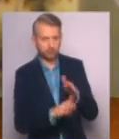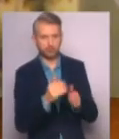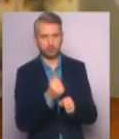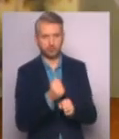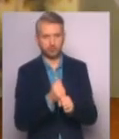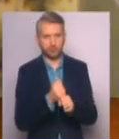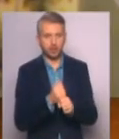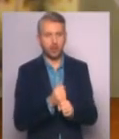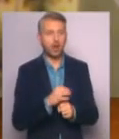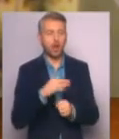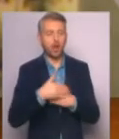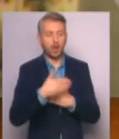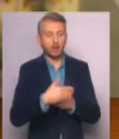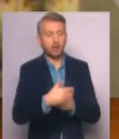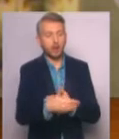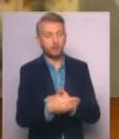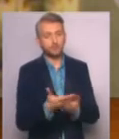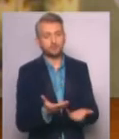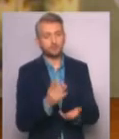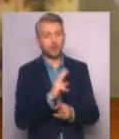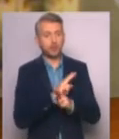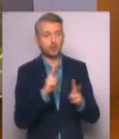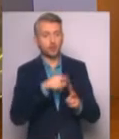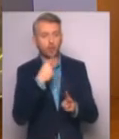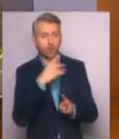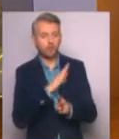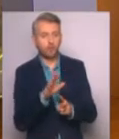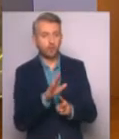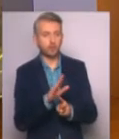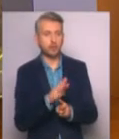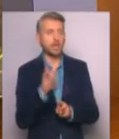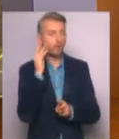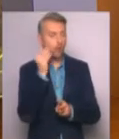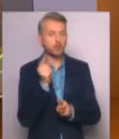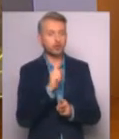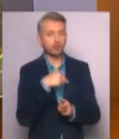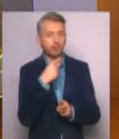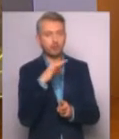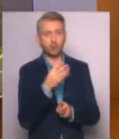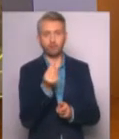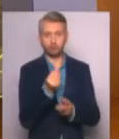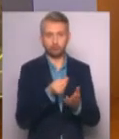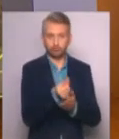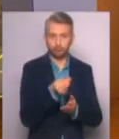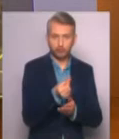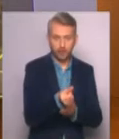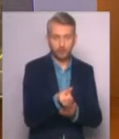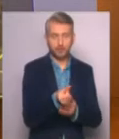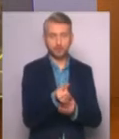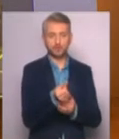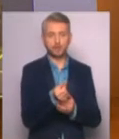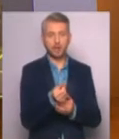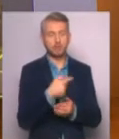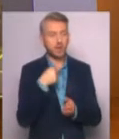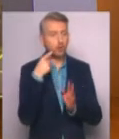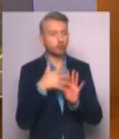точки зору етапності, ніхто не говорить, виходячи навіть з того, що ми проговорили про бюджетування, про фінансування. Ми